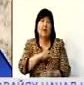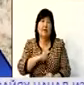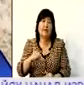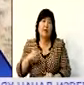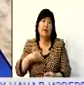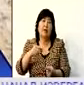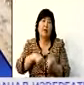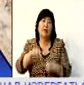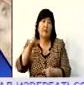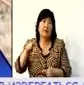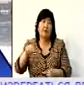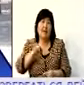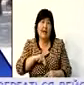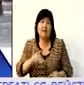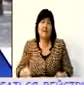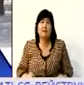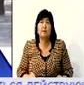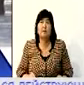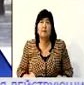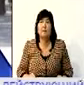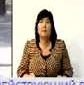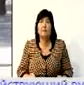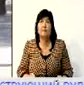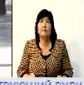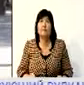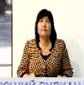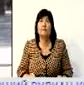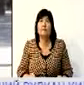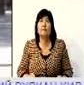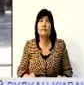сами предприниматели. Алина Параджа, Нурлыбек Нурмаханов, Доскан Сатпай, телеканал Кызылорда.